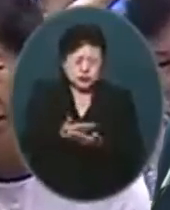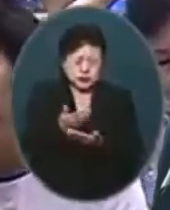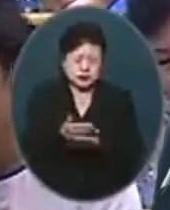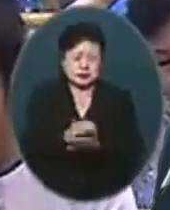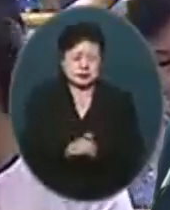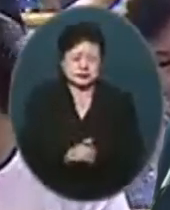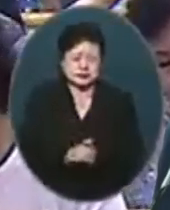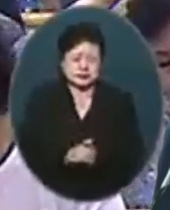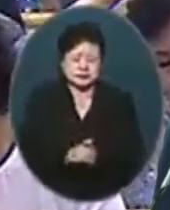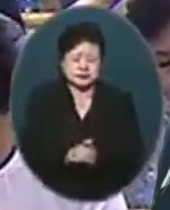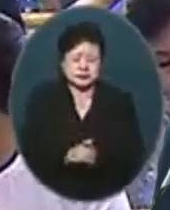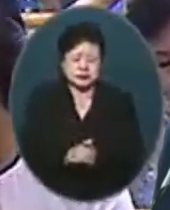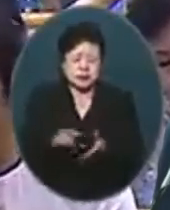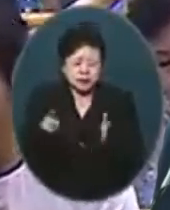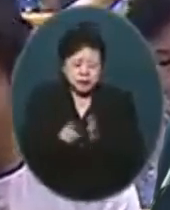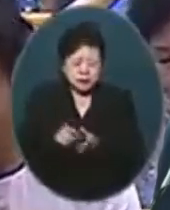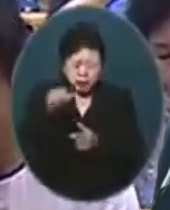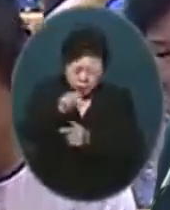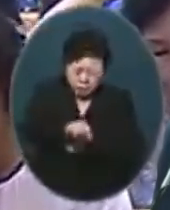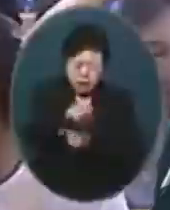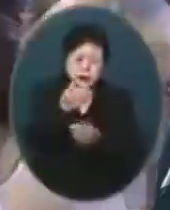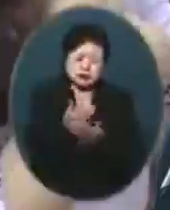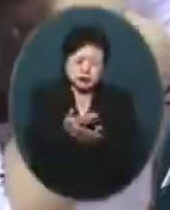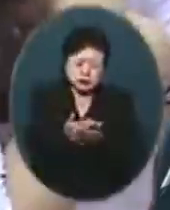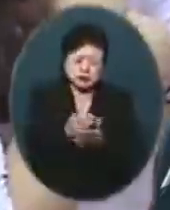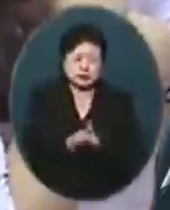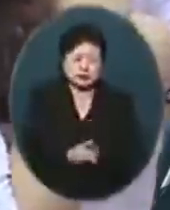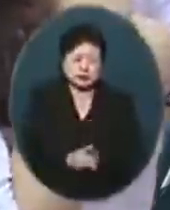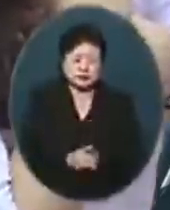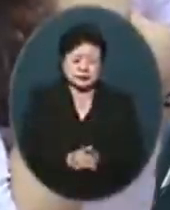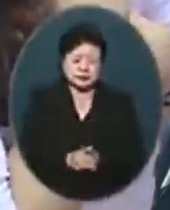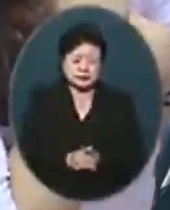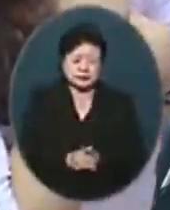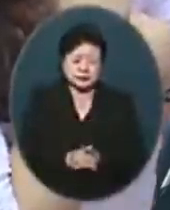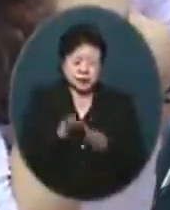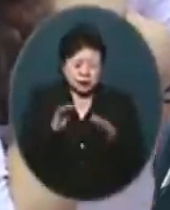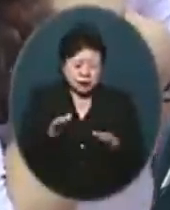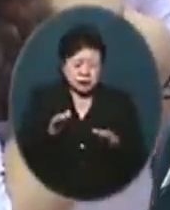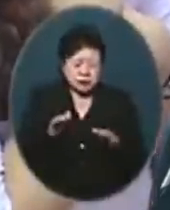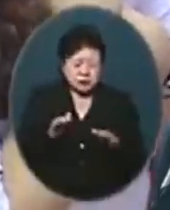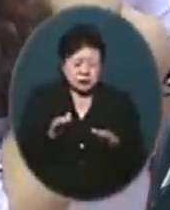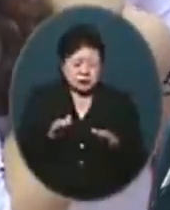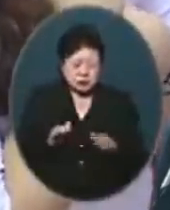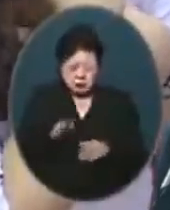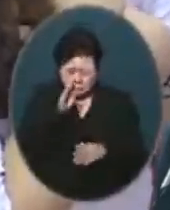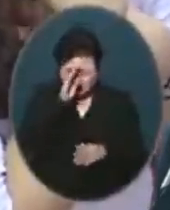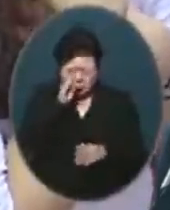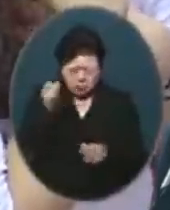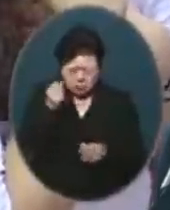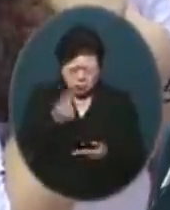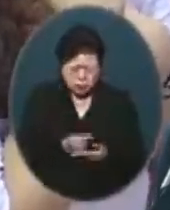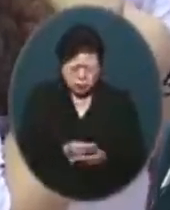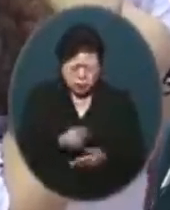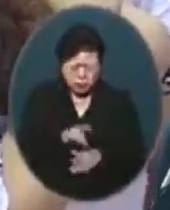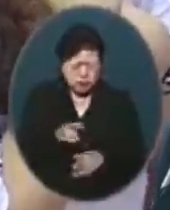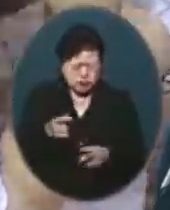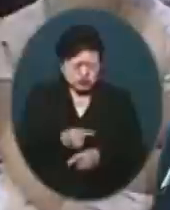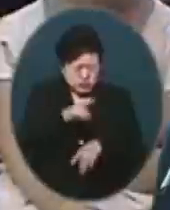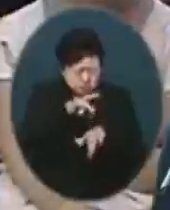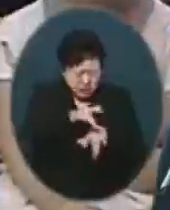주시옵시고 믿음을 허락하여 주시옵소서. 오늘 질병을 가져온 원수